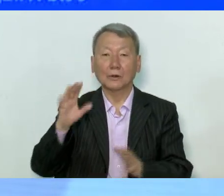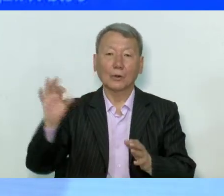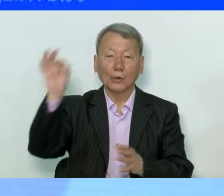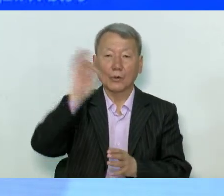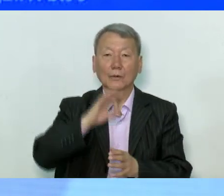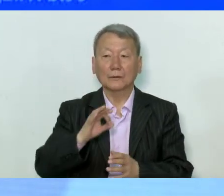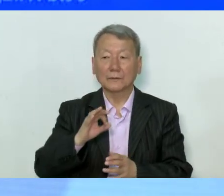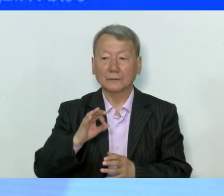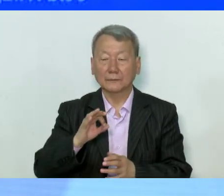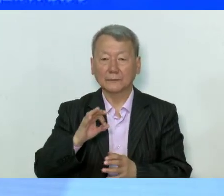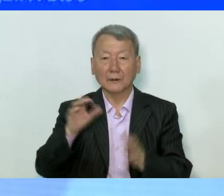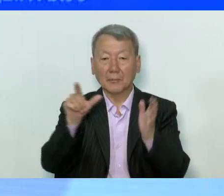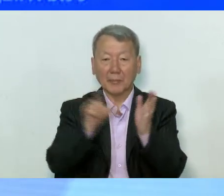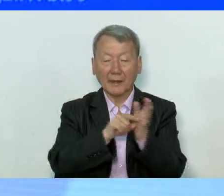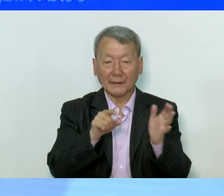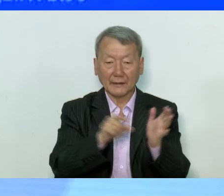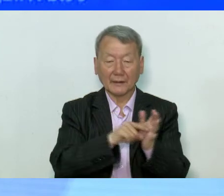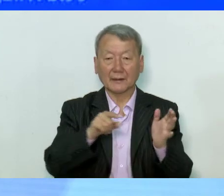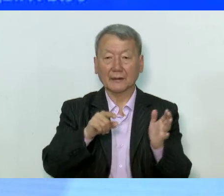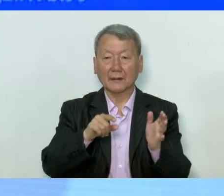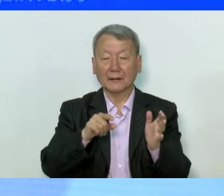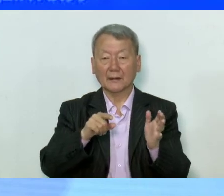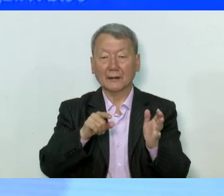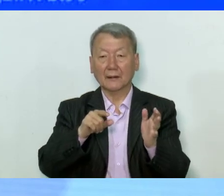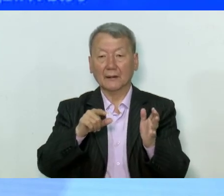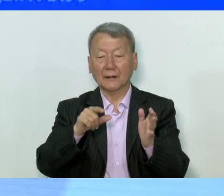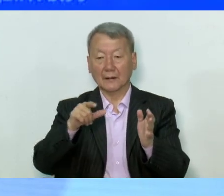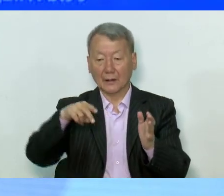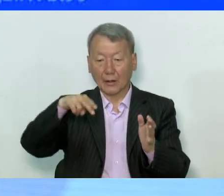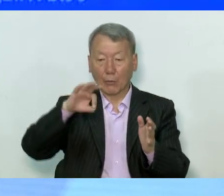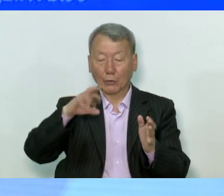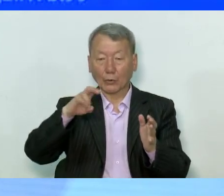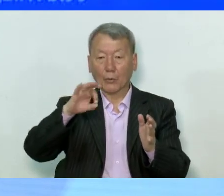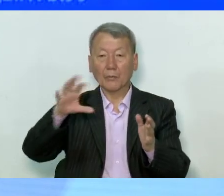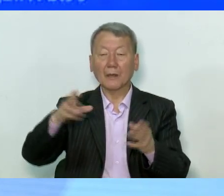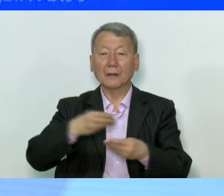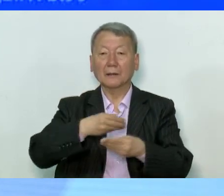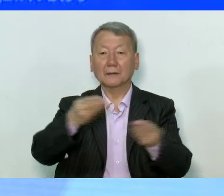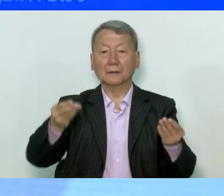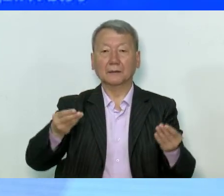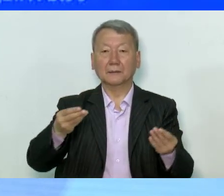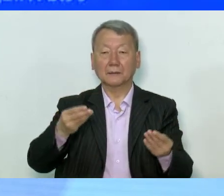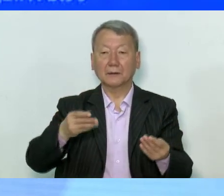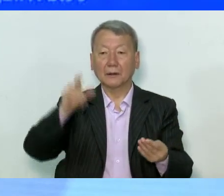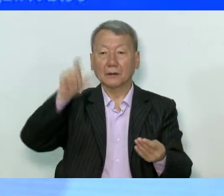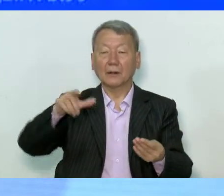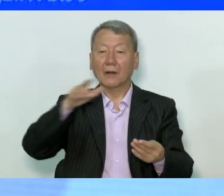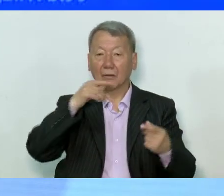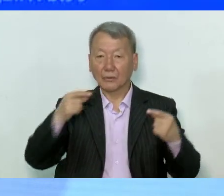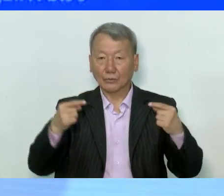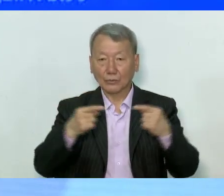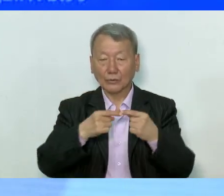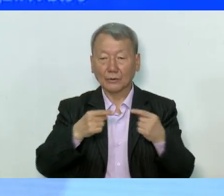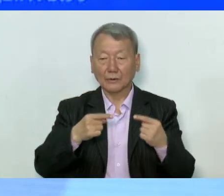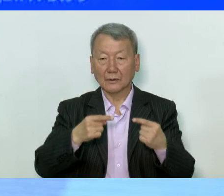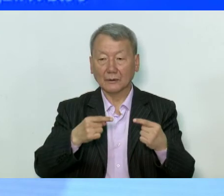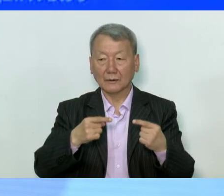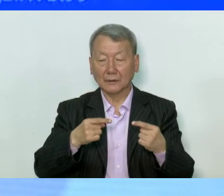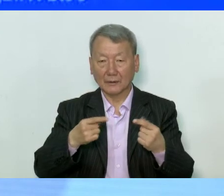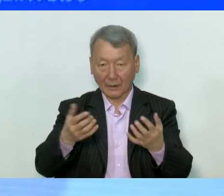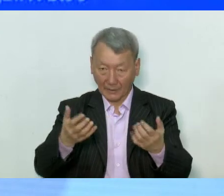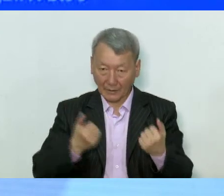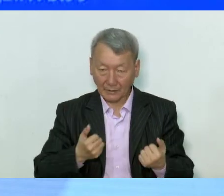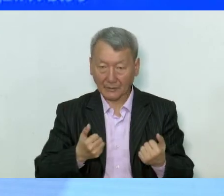ушул пенсия алуу, жөлөк пул берүү кандай жолго коюлду? Эл убагында бул